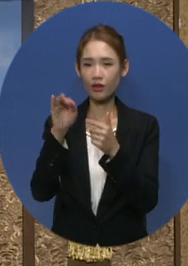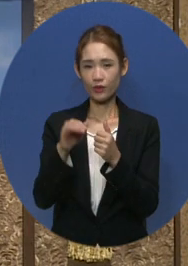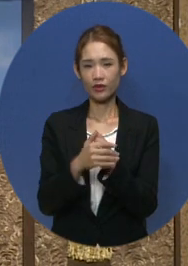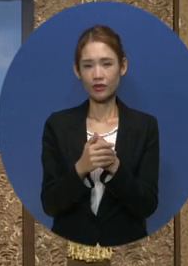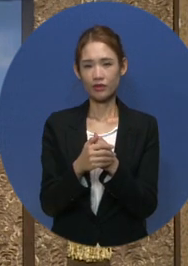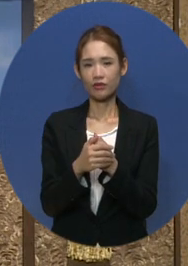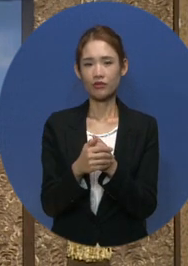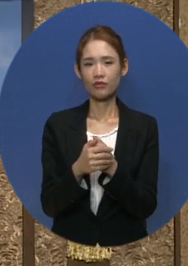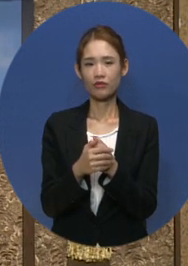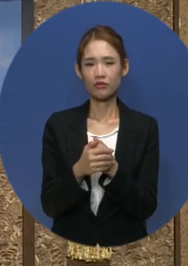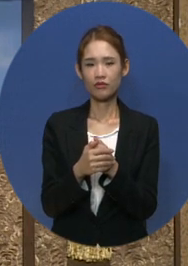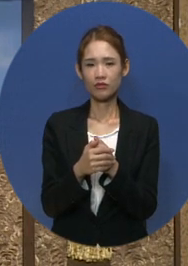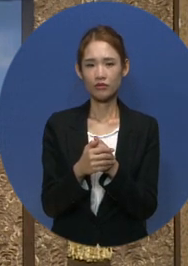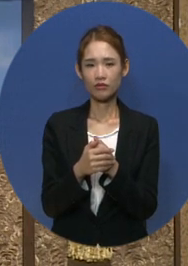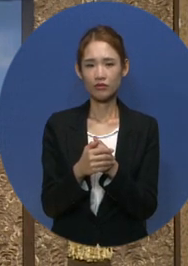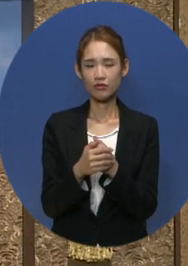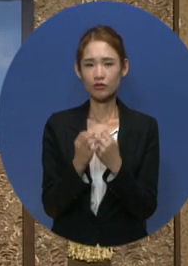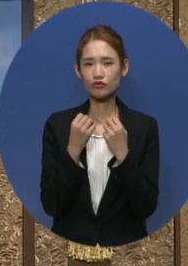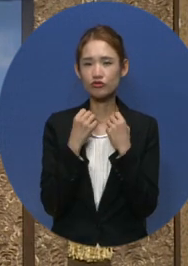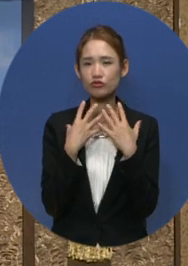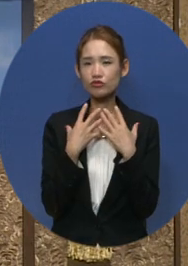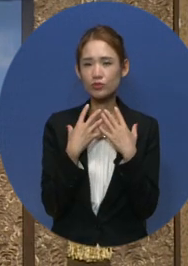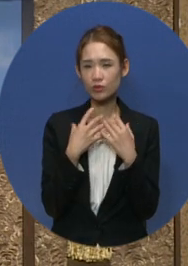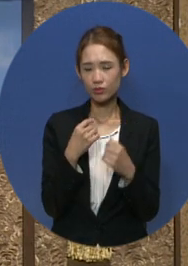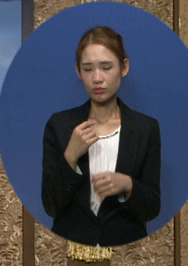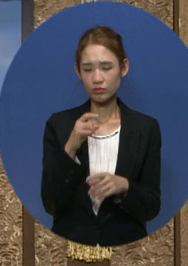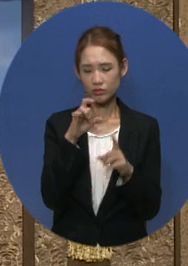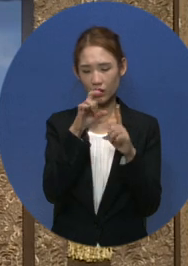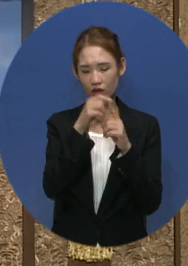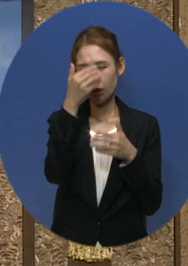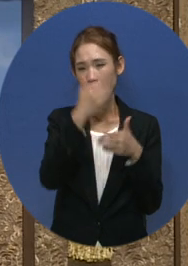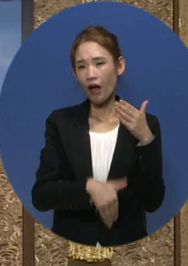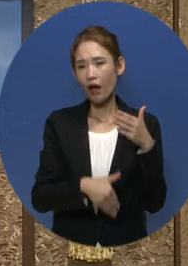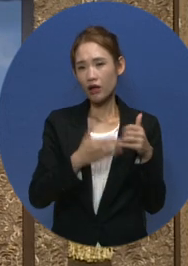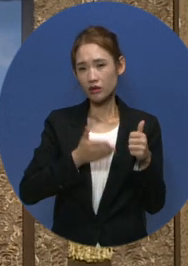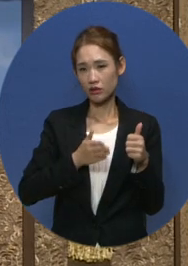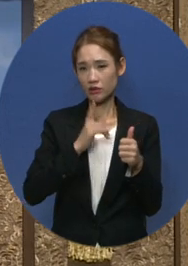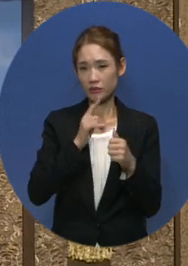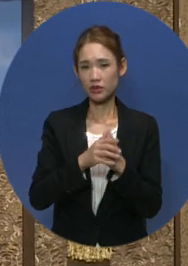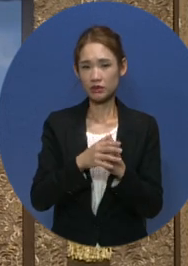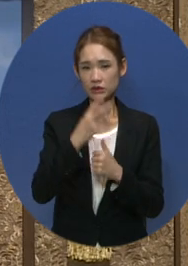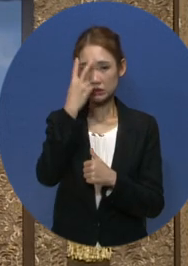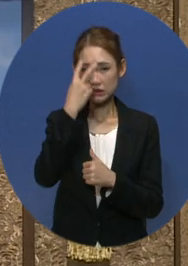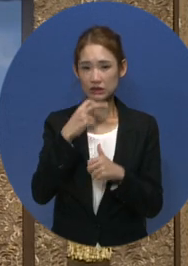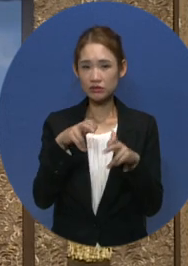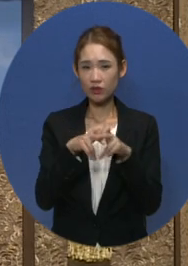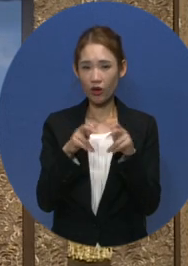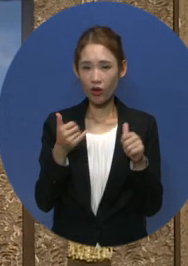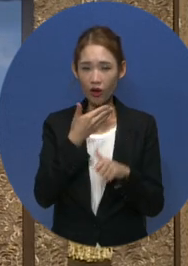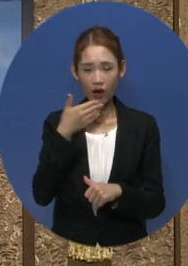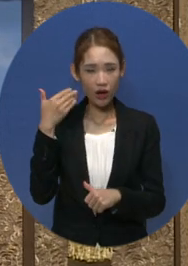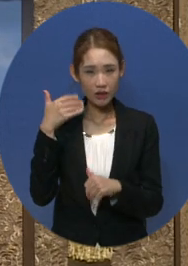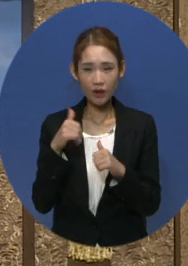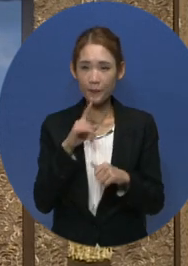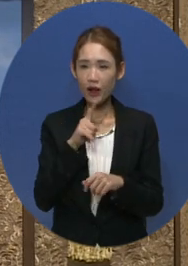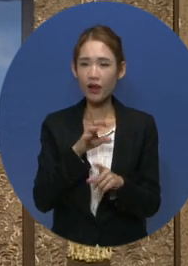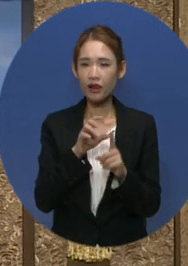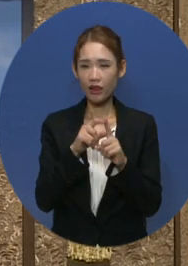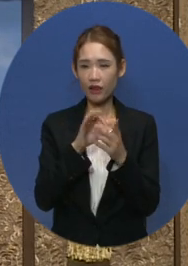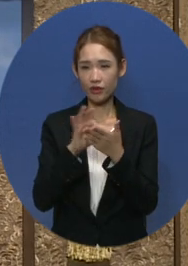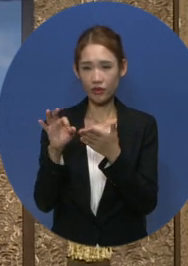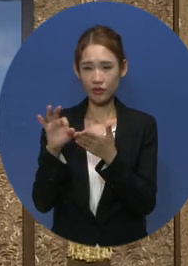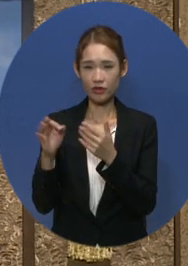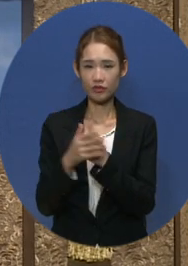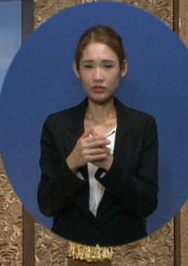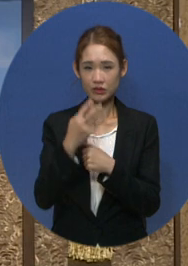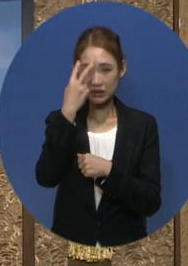그랬더니 당사자들께서 중복자 빼줬으면 좋겠다. 시청각 장애인이라고 하자. 그래서 저희가